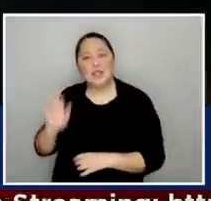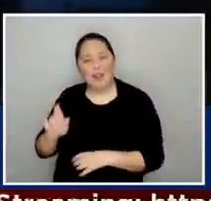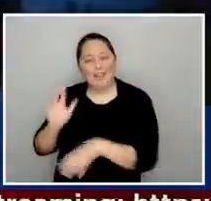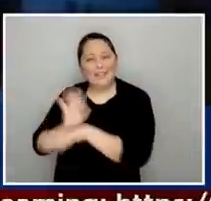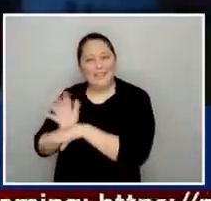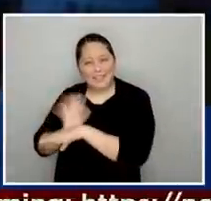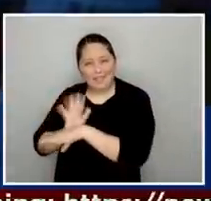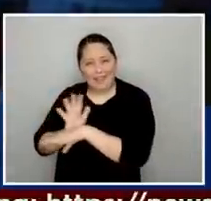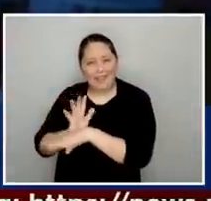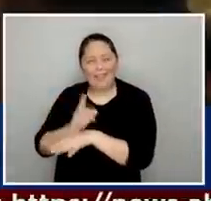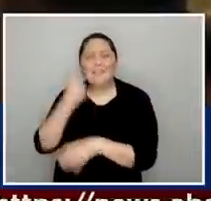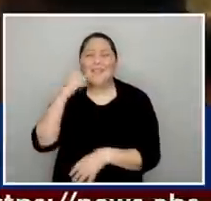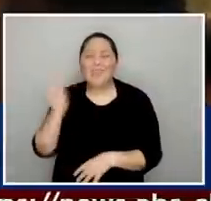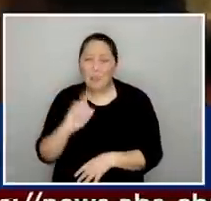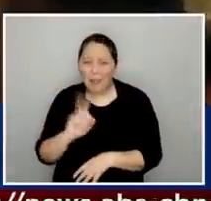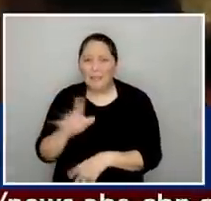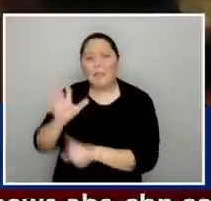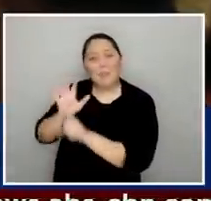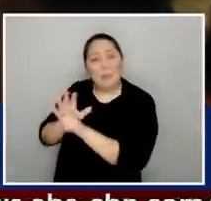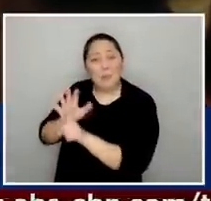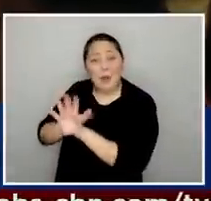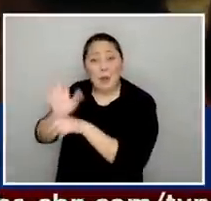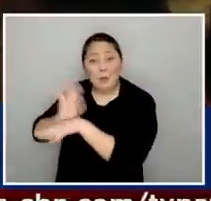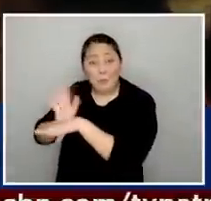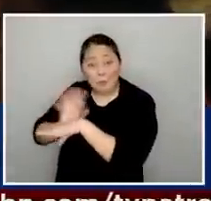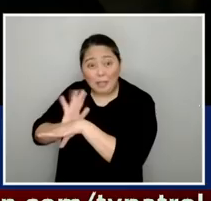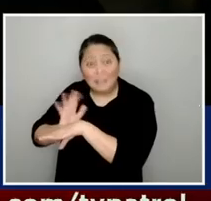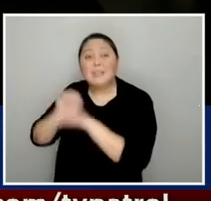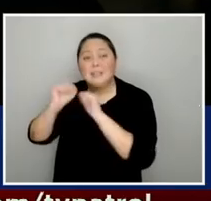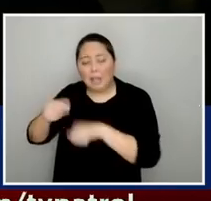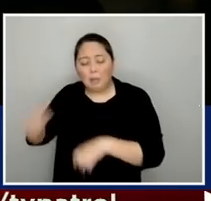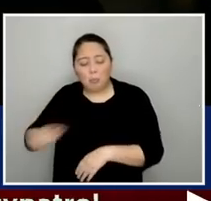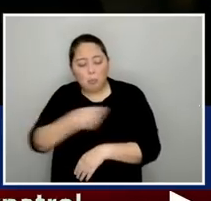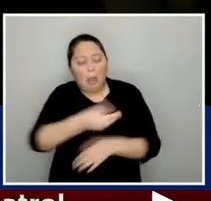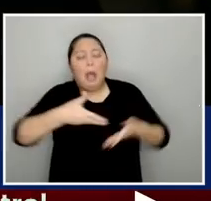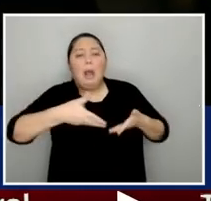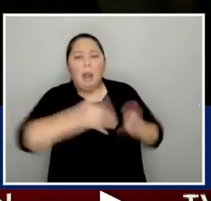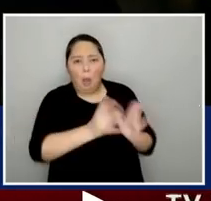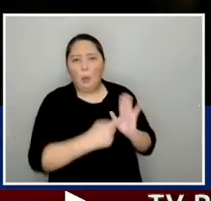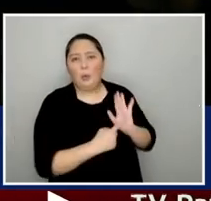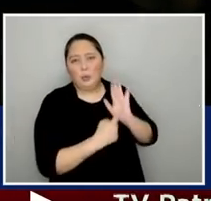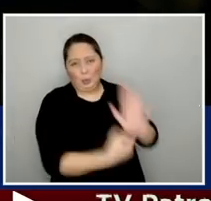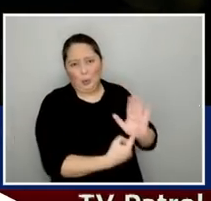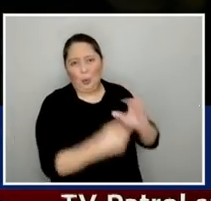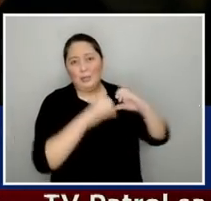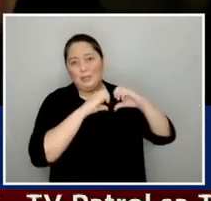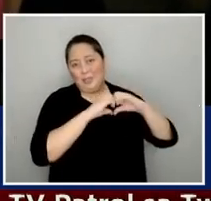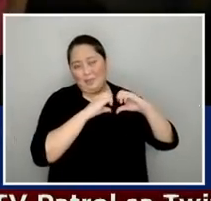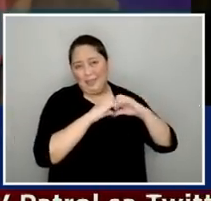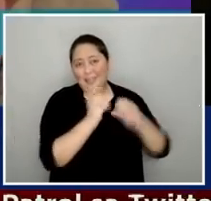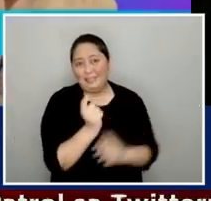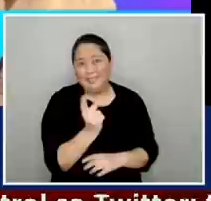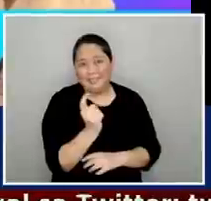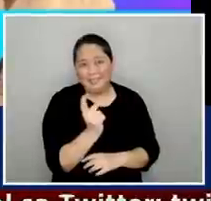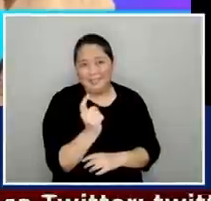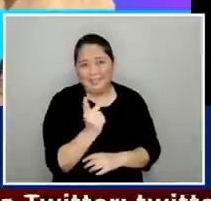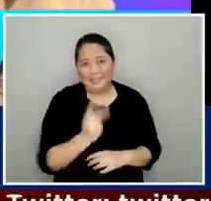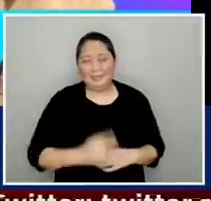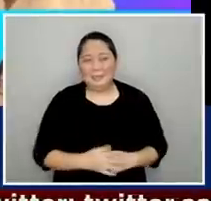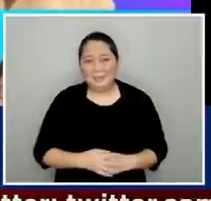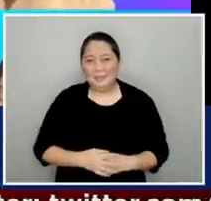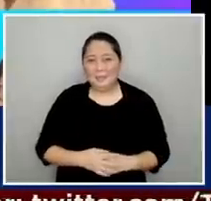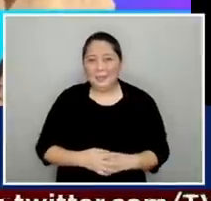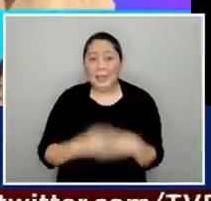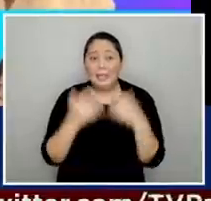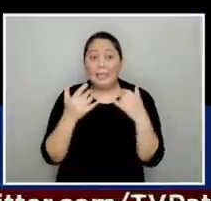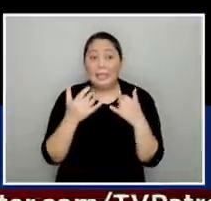Cinema sa Kapuso Network. Kung mahal mo ako, bakit hindi ako ang piliin mo, Joy? Kung mahal mo ako, bakit pinapapili mo ako? Ngayong Martes